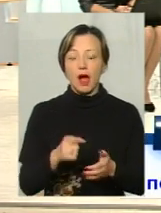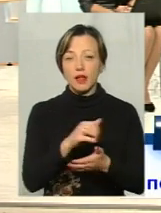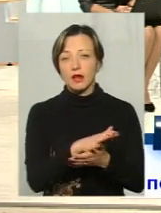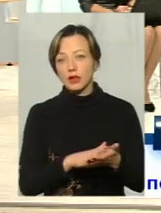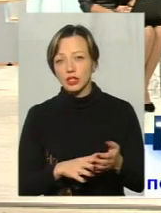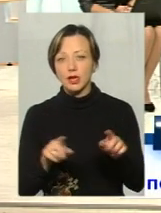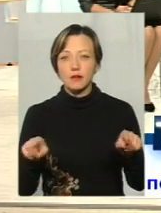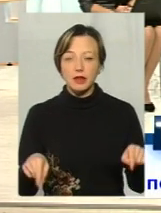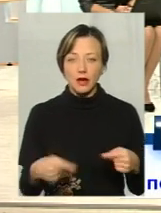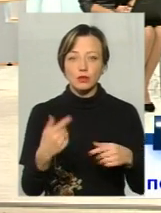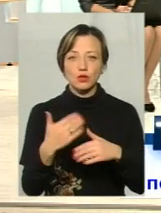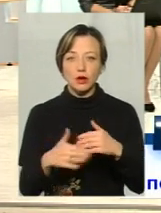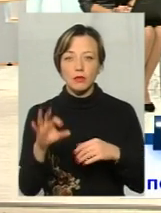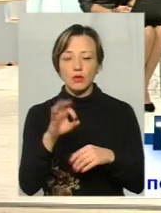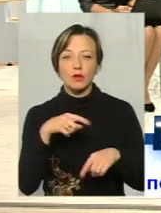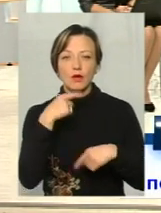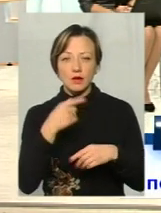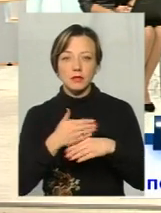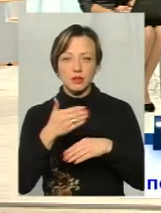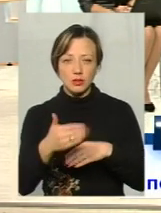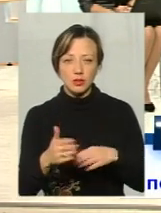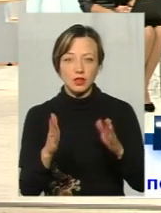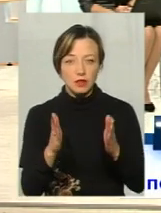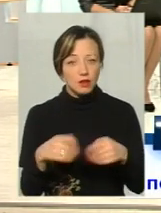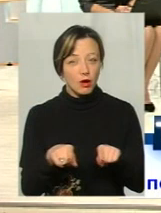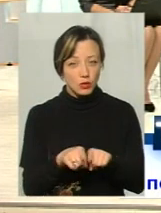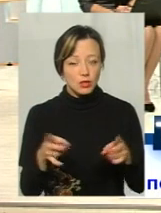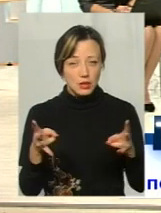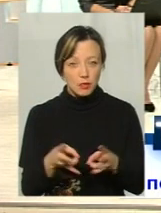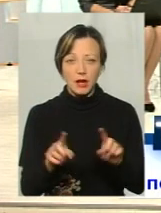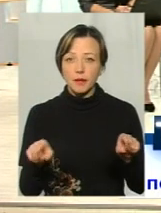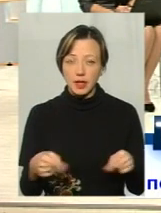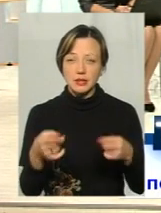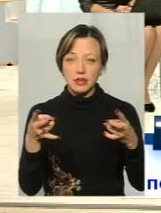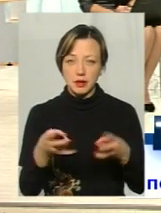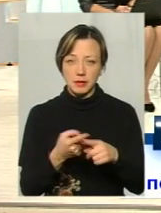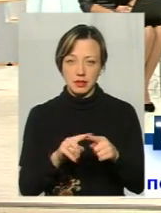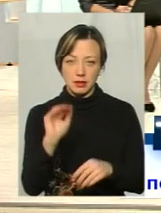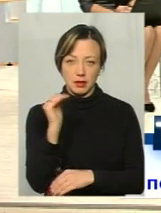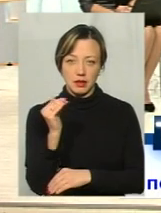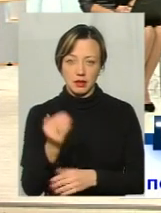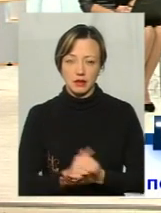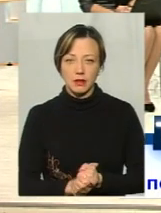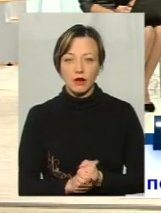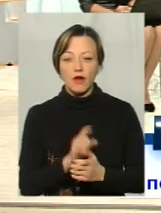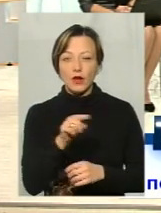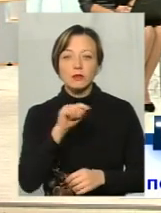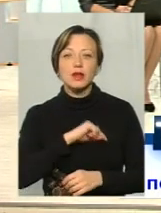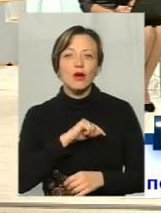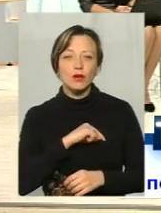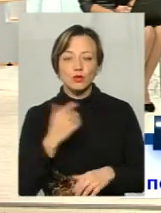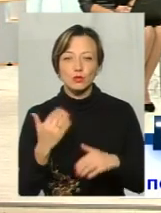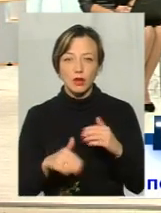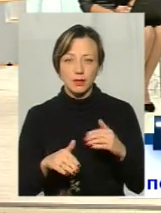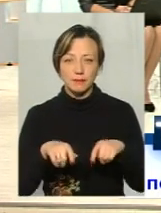там реабілітація, вже про це би говорили, що це також треба. І реабілітація треба цих дітей. Вони психологічно